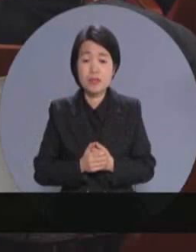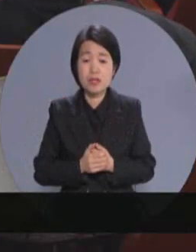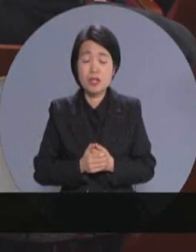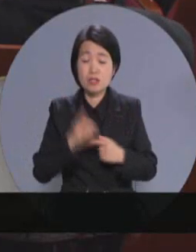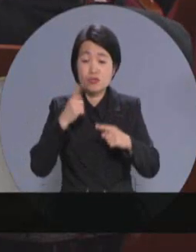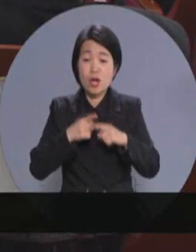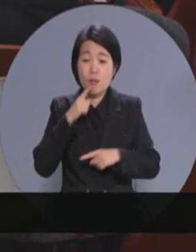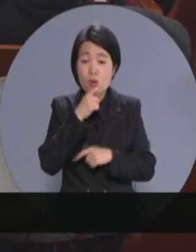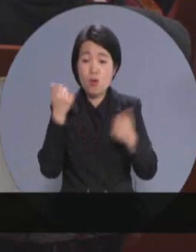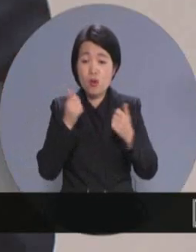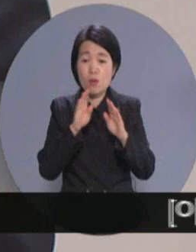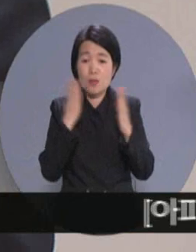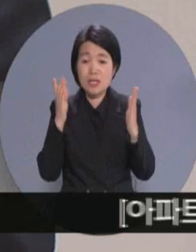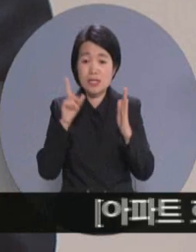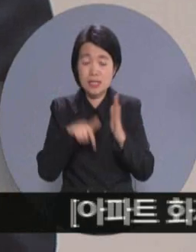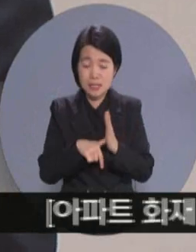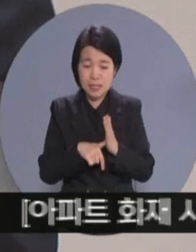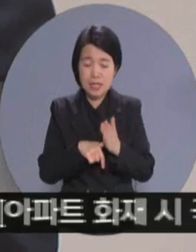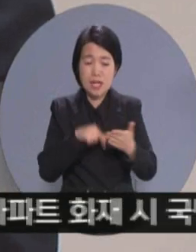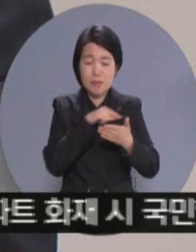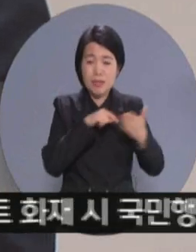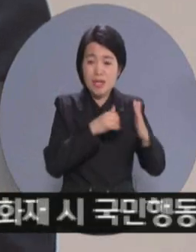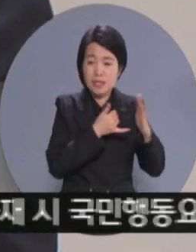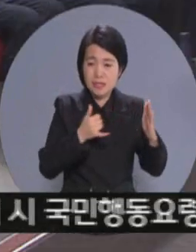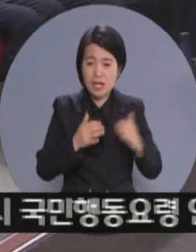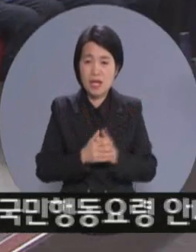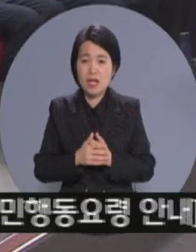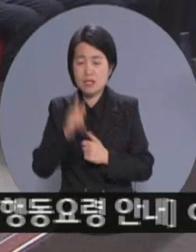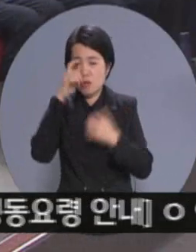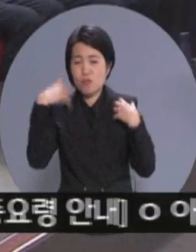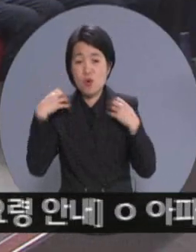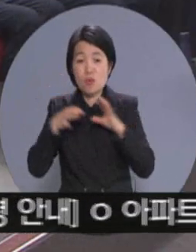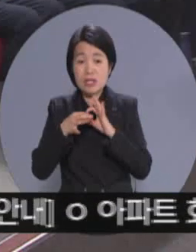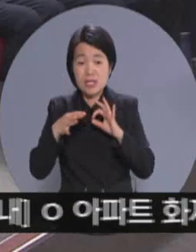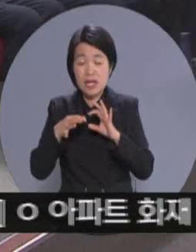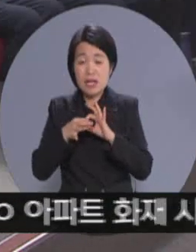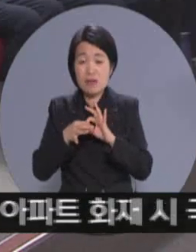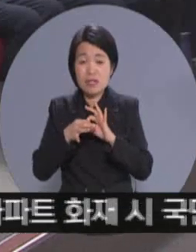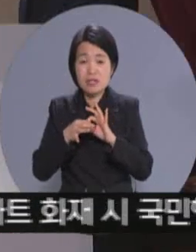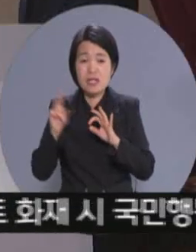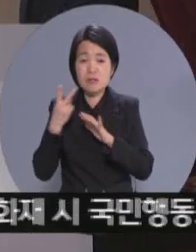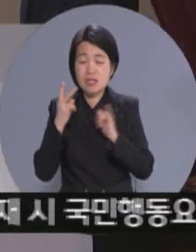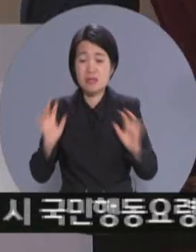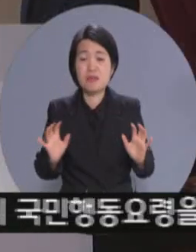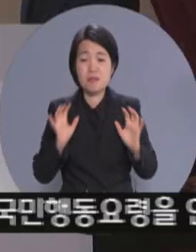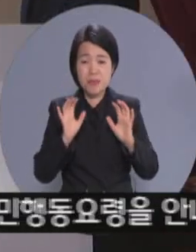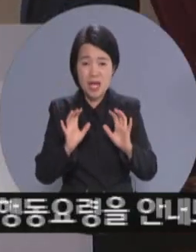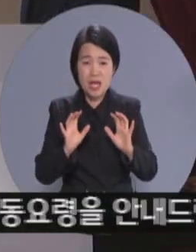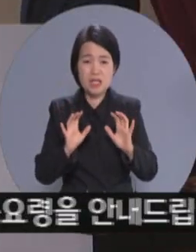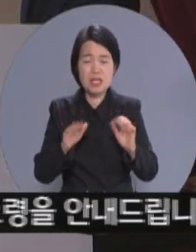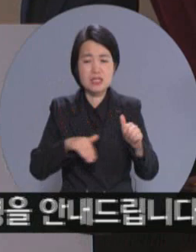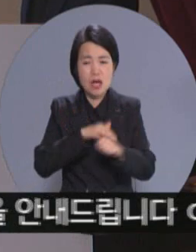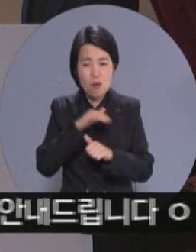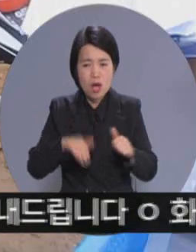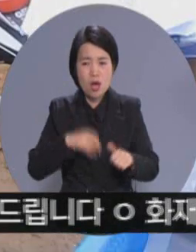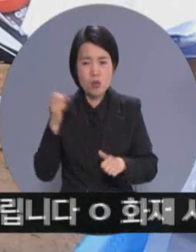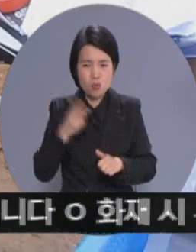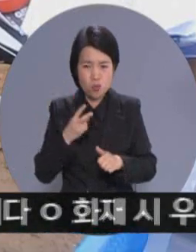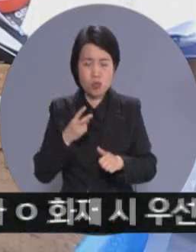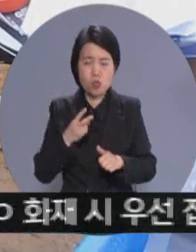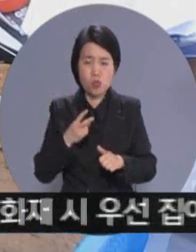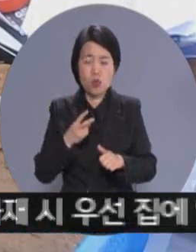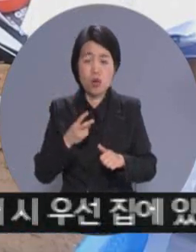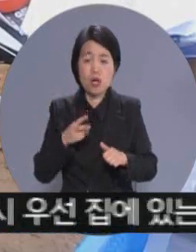중간 보고회에는 유족과 정부 관계자 200여 명이 참석해 현황과 올해 계획을 공유했습니다.